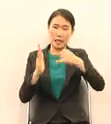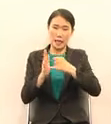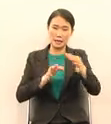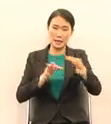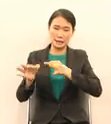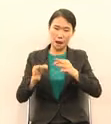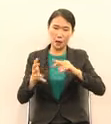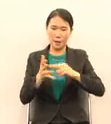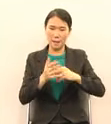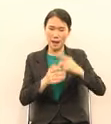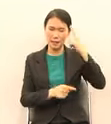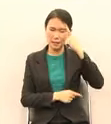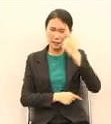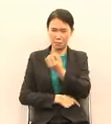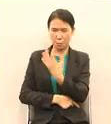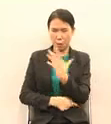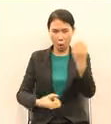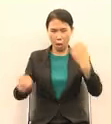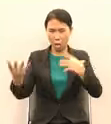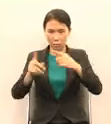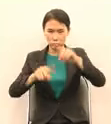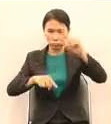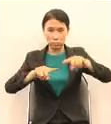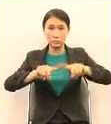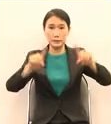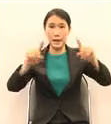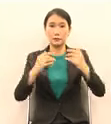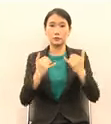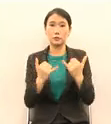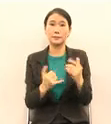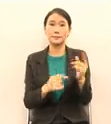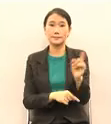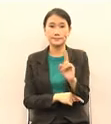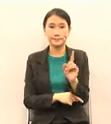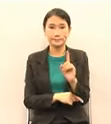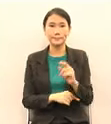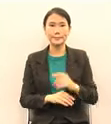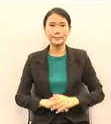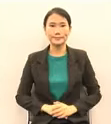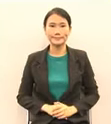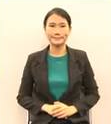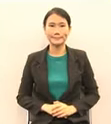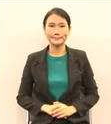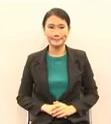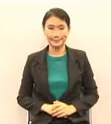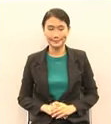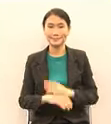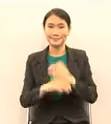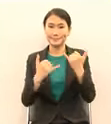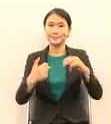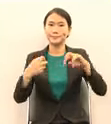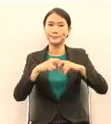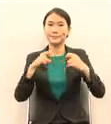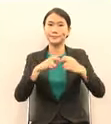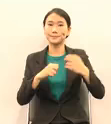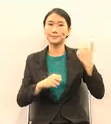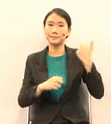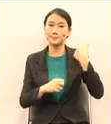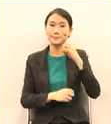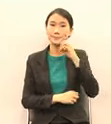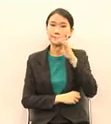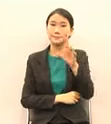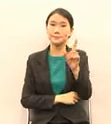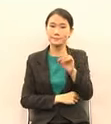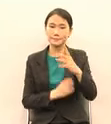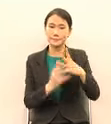แล้วก็คงจะงงว่าจะเป็นอย่างไรนะครับแต่ณปัจจุบันเนี่ยก็ได้ปลดล็อกเรื่องนี้ไปแล้วนะครับน่าจะ